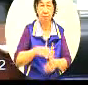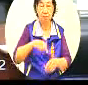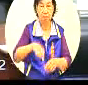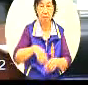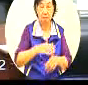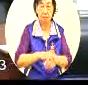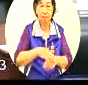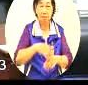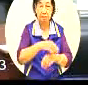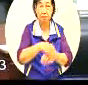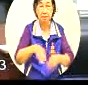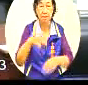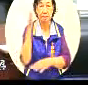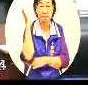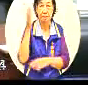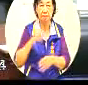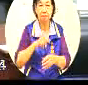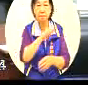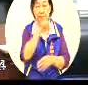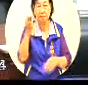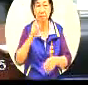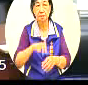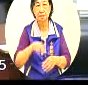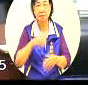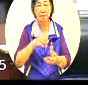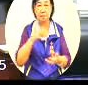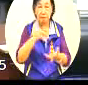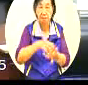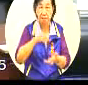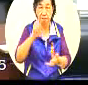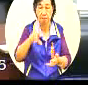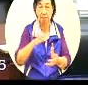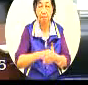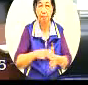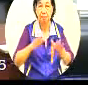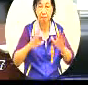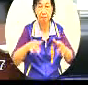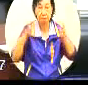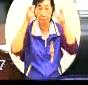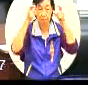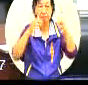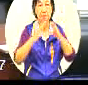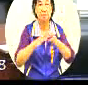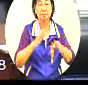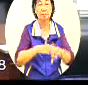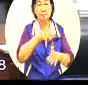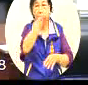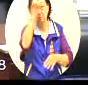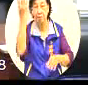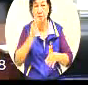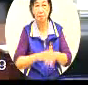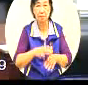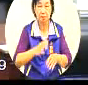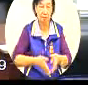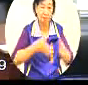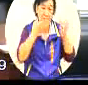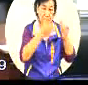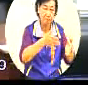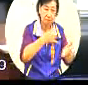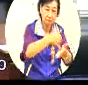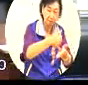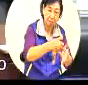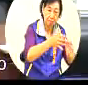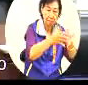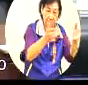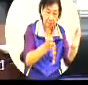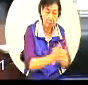这个政见也是高雄市的年轻人现在需要的，甚至高雄市现在一些比较弱势的族群或是一些